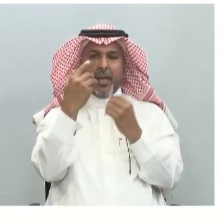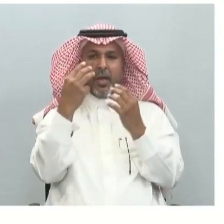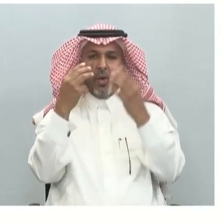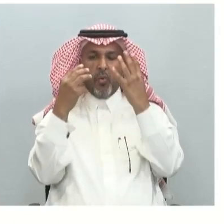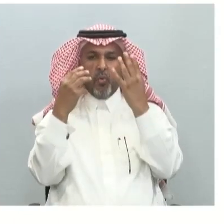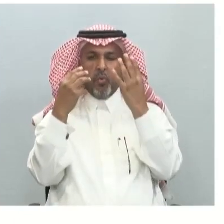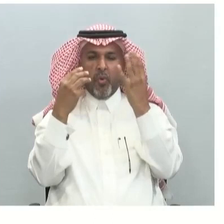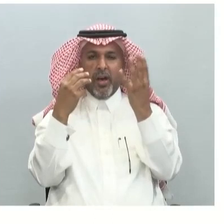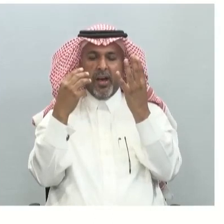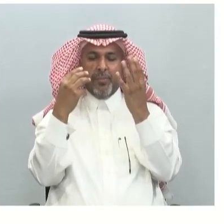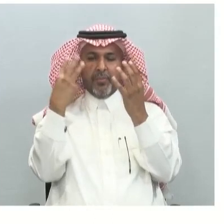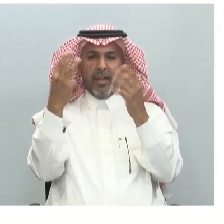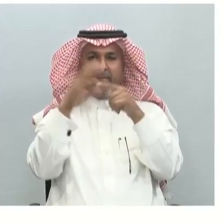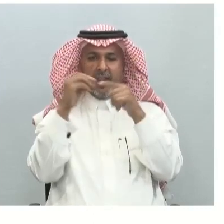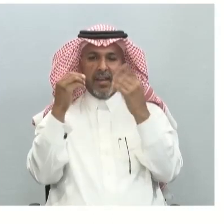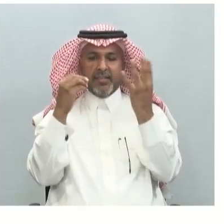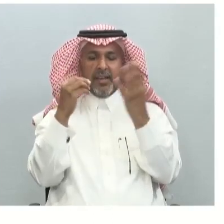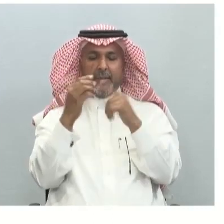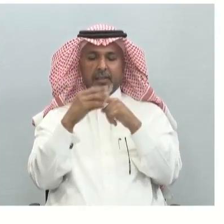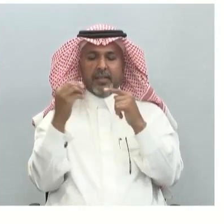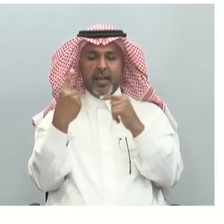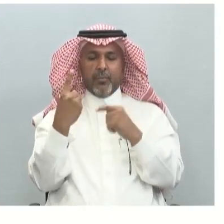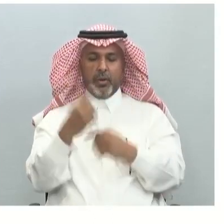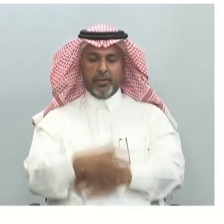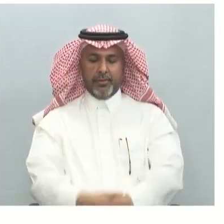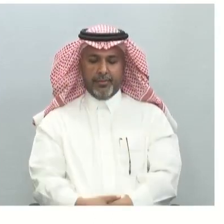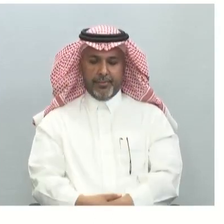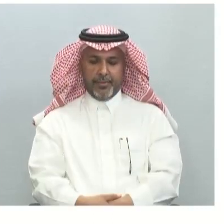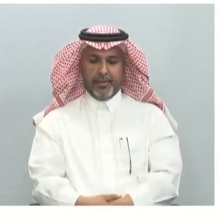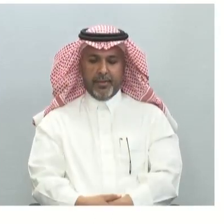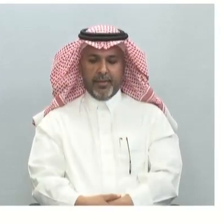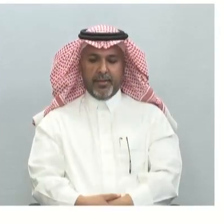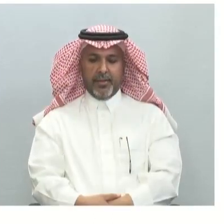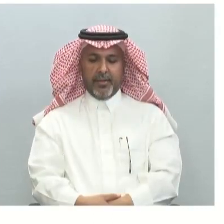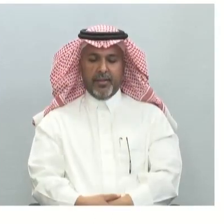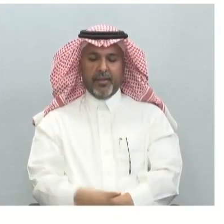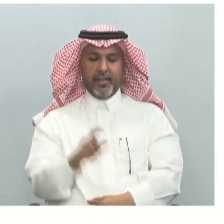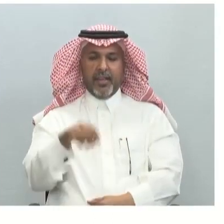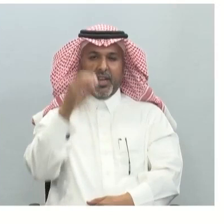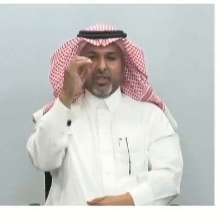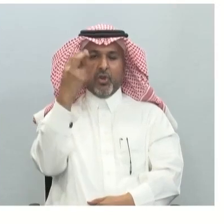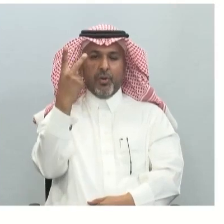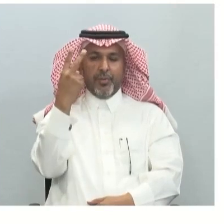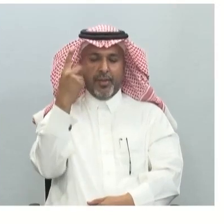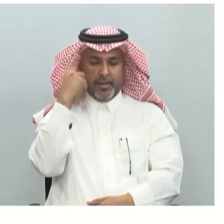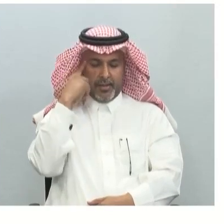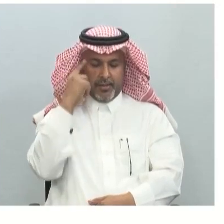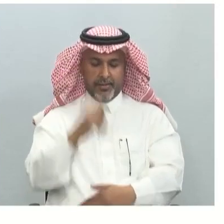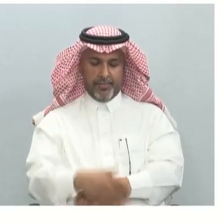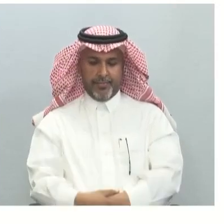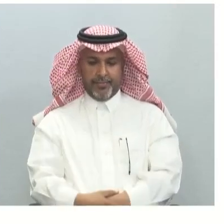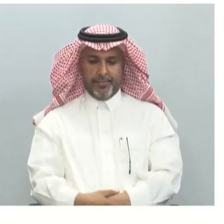ثلاثه ناقص اربعه سالب واحد هذا الحل الثاني وحصلنا على حلين لانها معادله من الدرجه